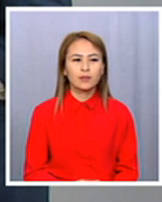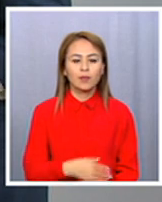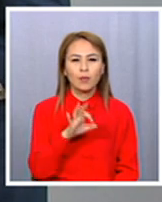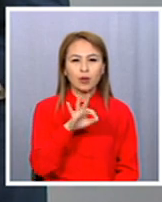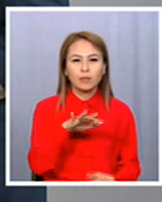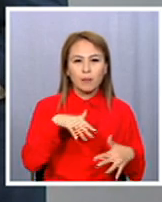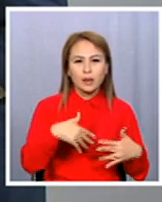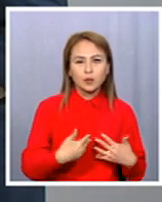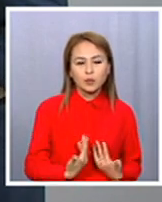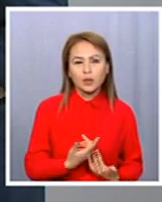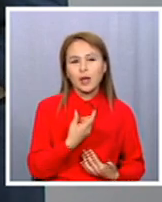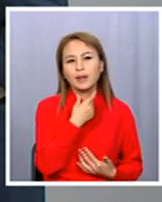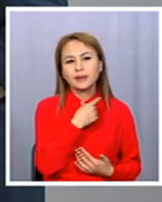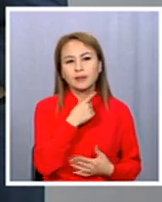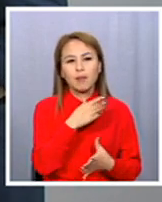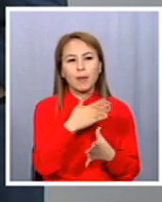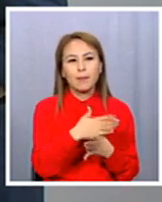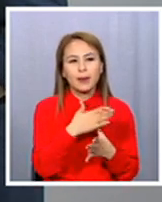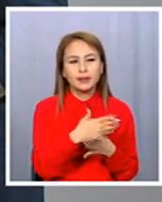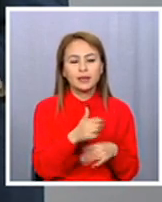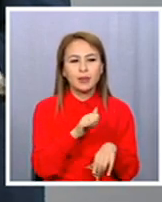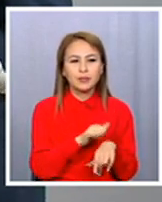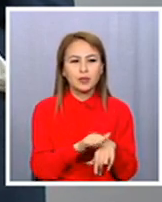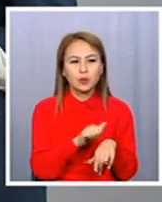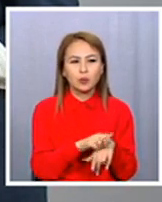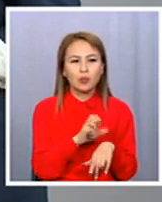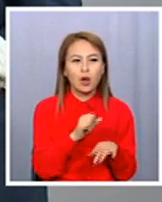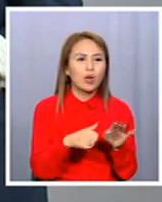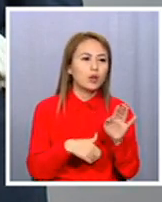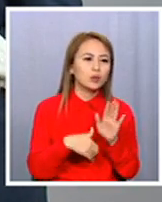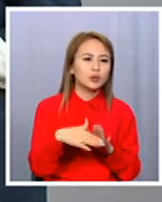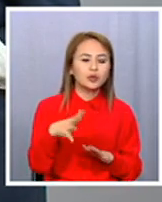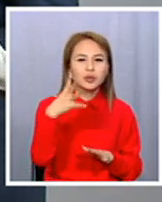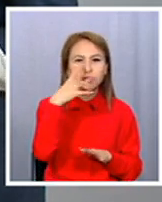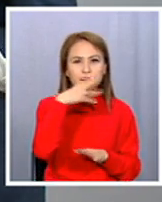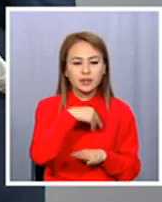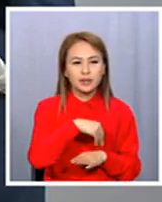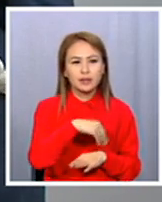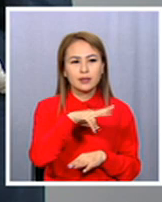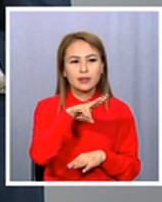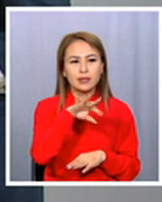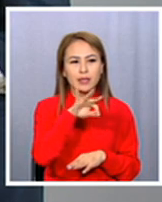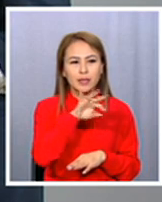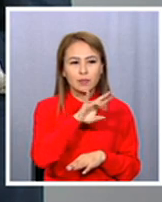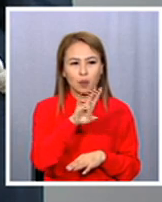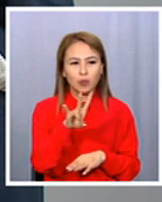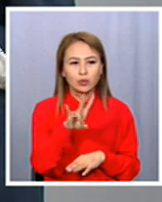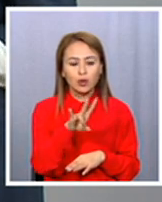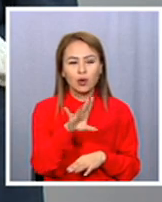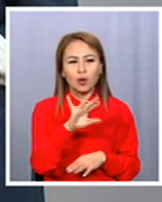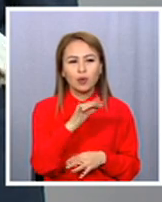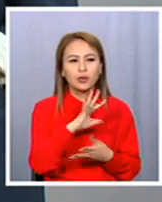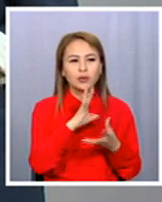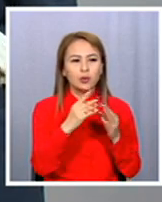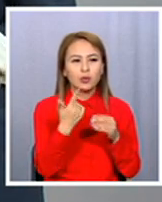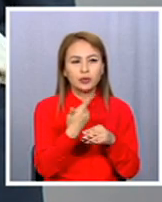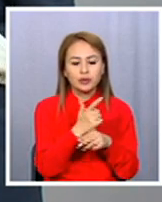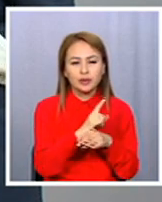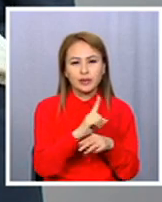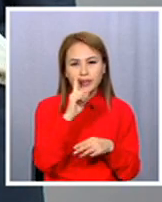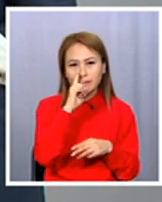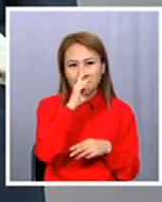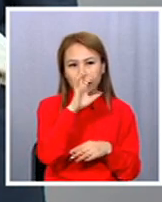и ангины помогают апельсины. Ну а лучше съесть лимон, хоть и